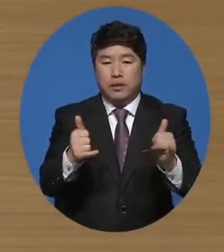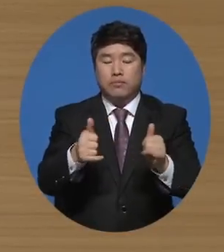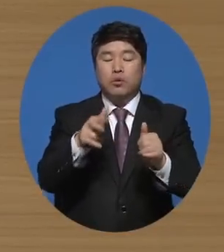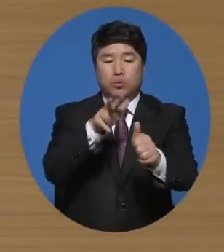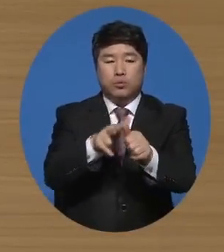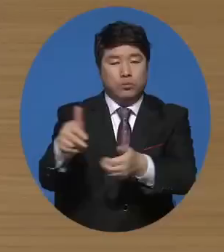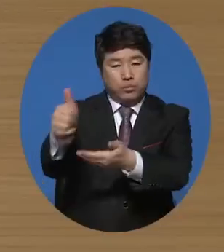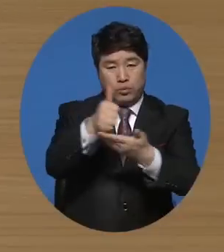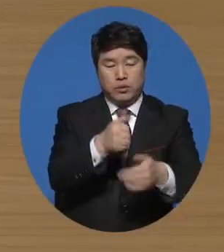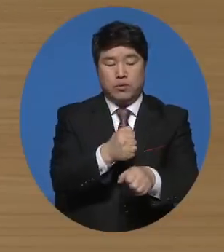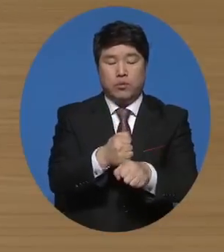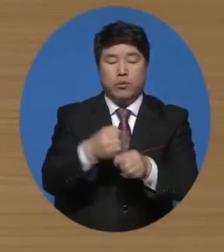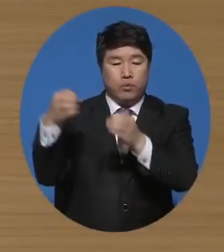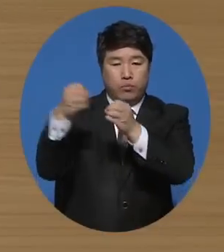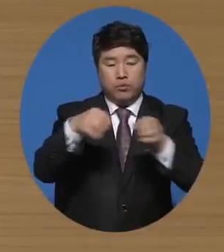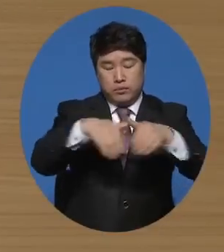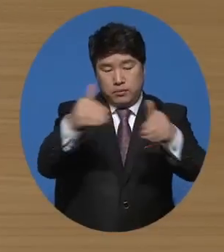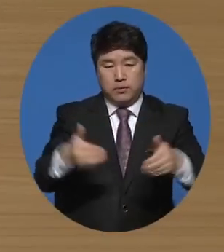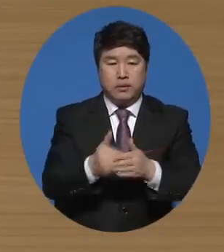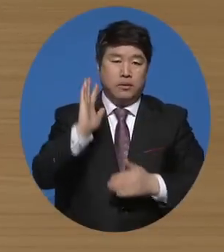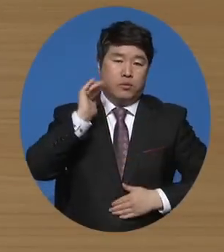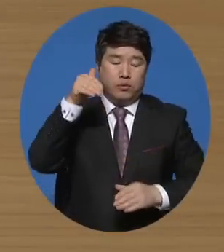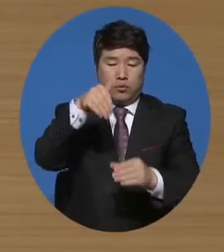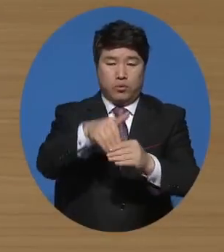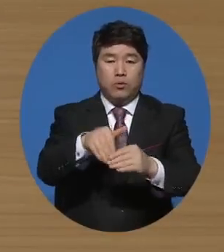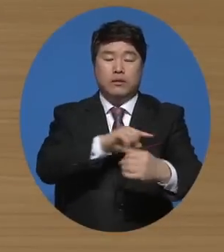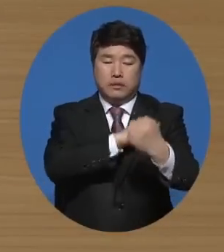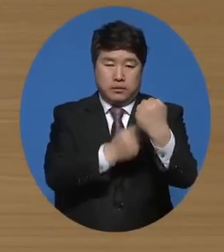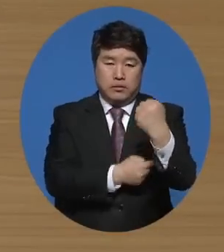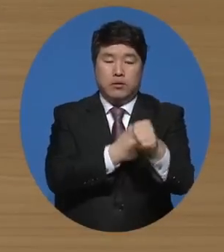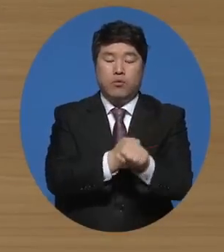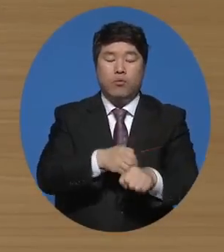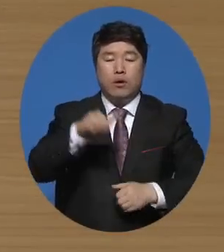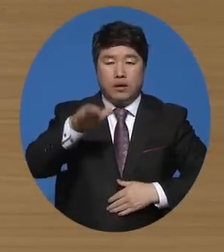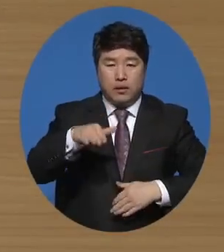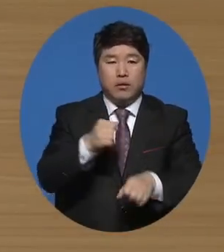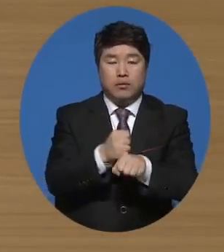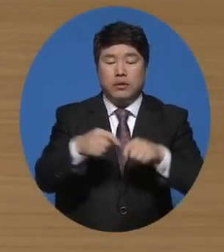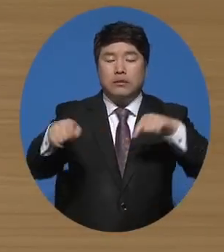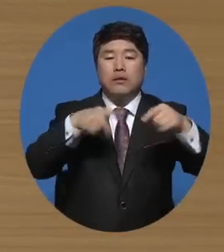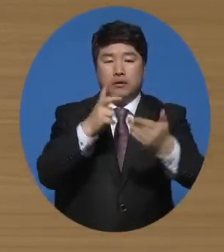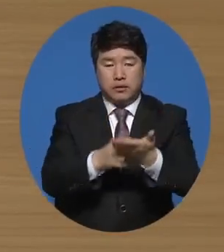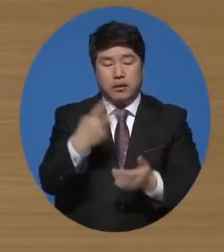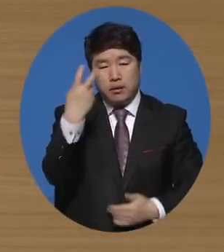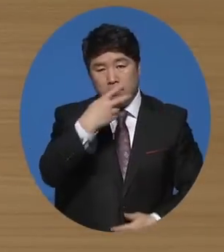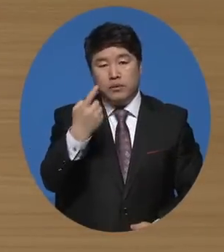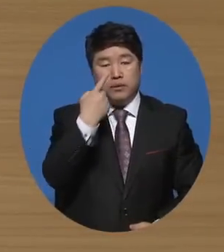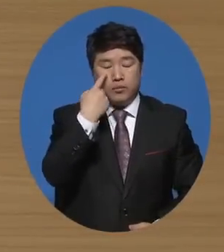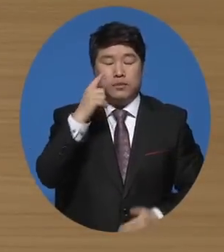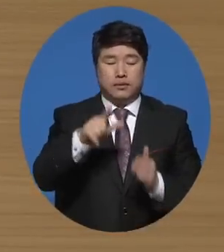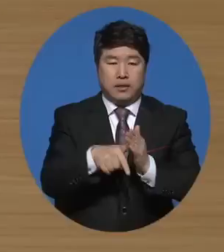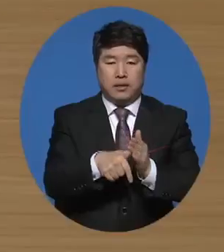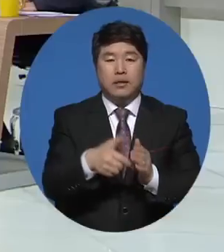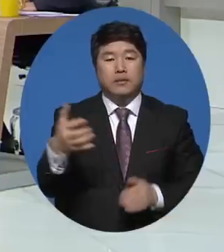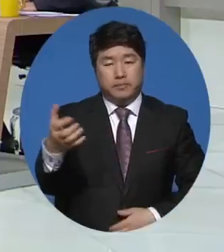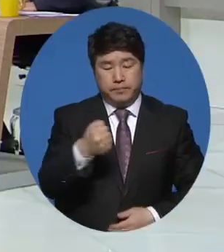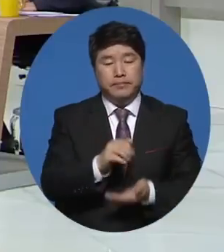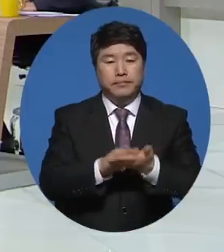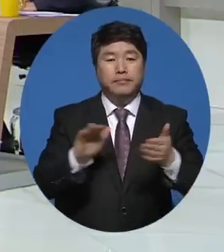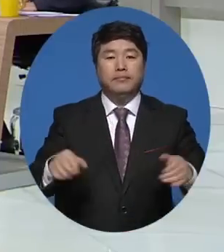모시고 보수정당 대선 후보로서의 능력과 자질 그리고 정책을 검증해 보는 시간 갖도록